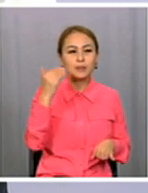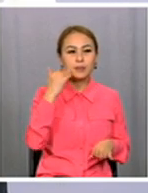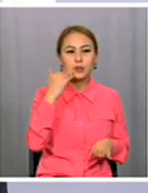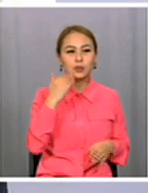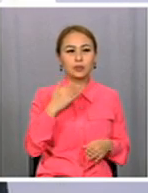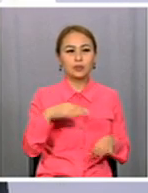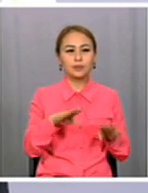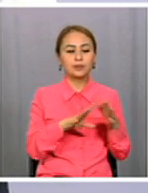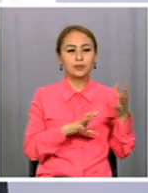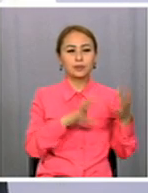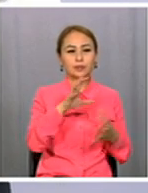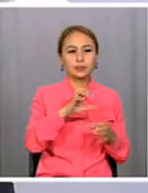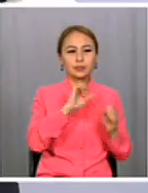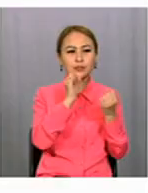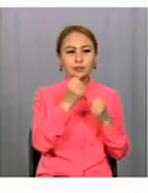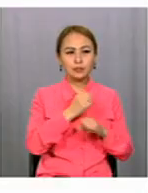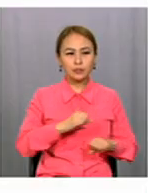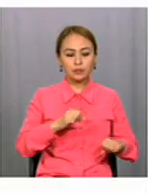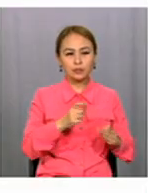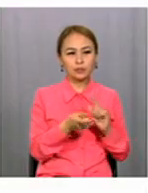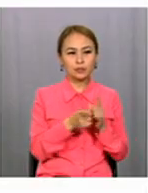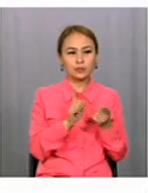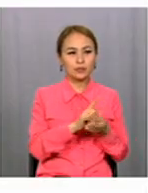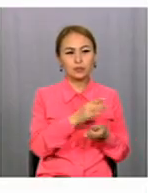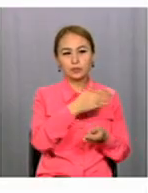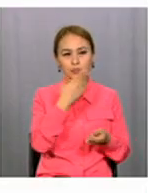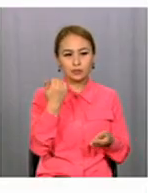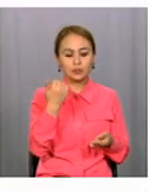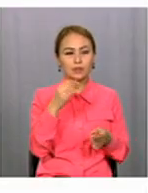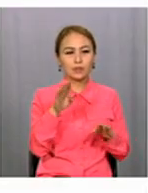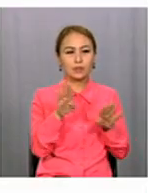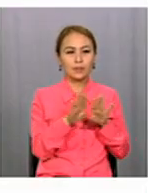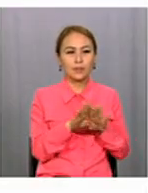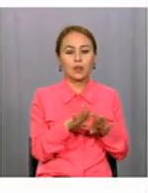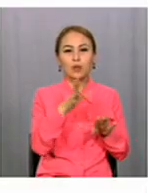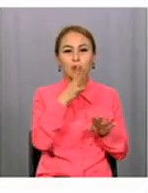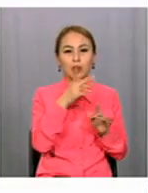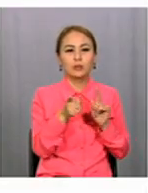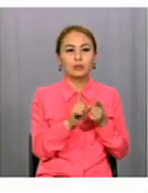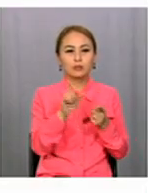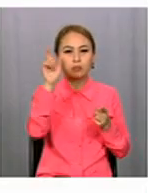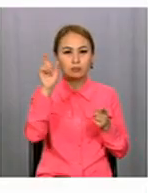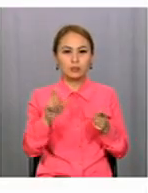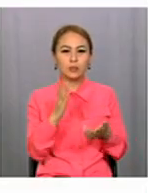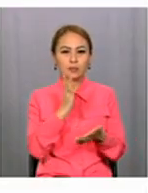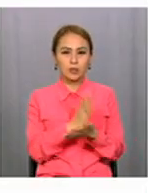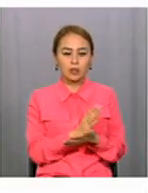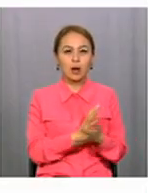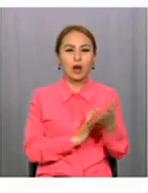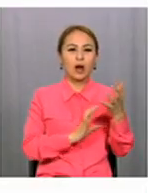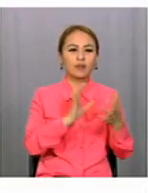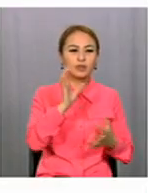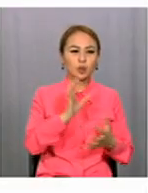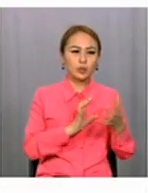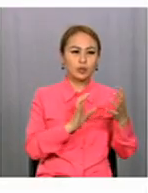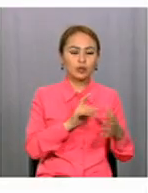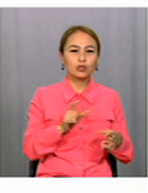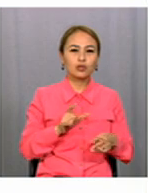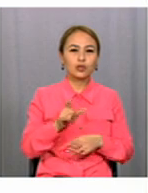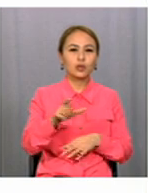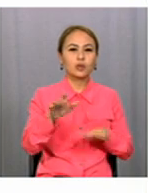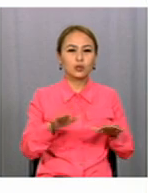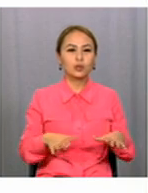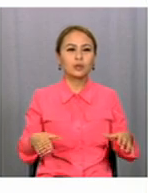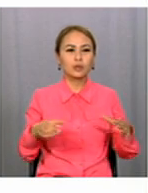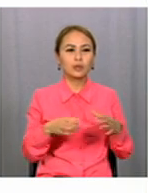автобустың жылдамдығының мәні өзгермей тұр. Ал уақыт өзгеріп тұр, соған сәйкес автобустың жүрген жолының ұзындығы